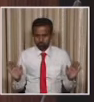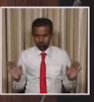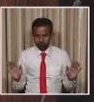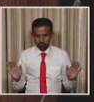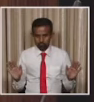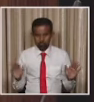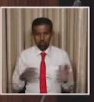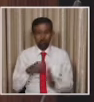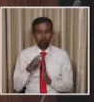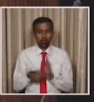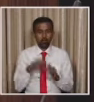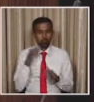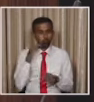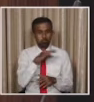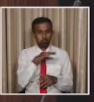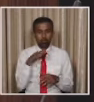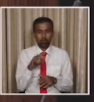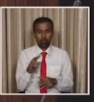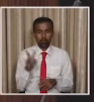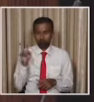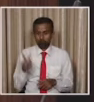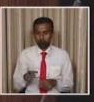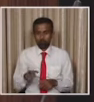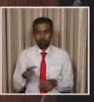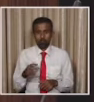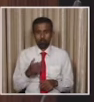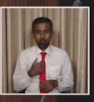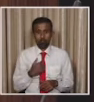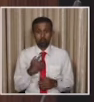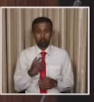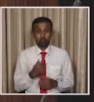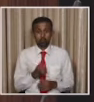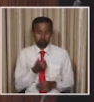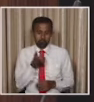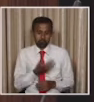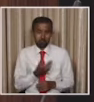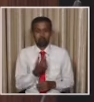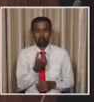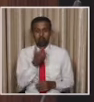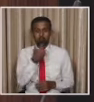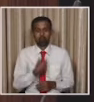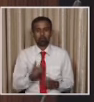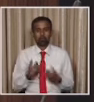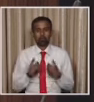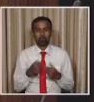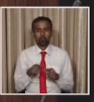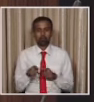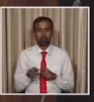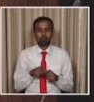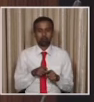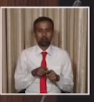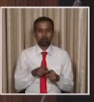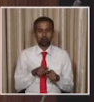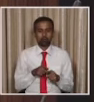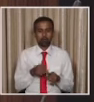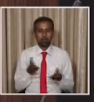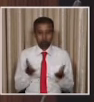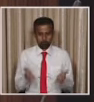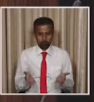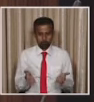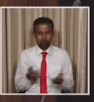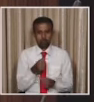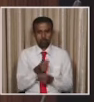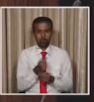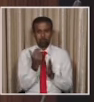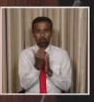මේ රටේ ජනතාව විශ්වාස කරනවා අපි යම් සීරියස් මිනිස්සු කොටසක් කියලා. ඒ නිසා දැන් මේ